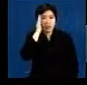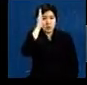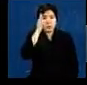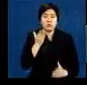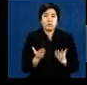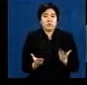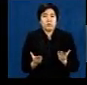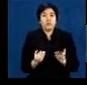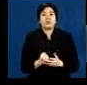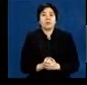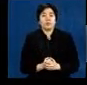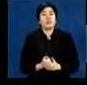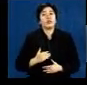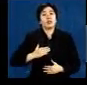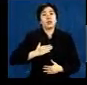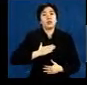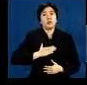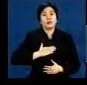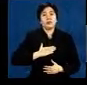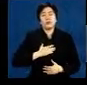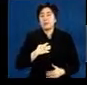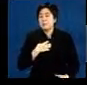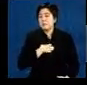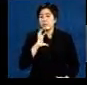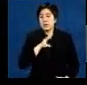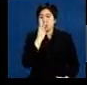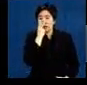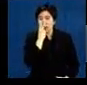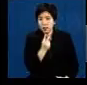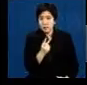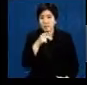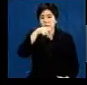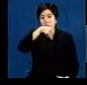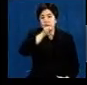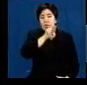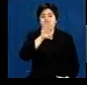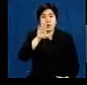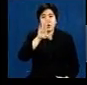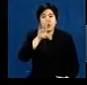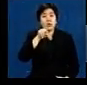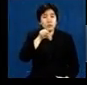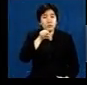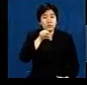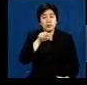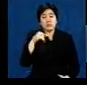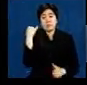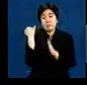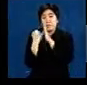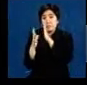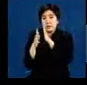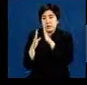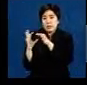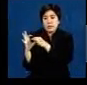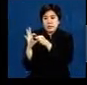เนื่องดิฉันไม่อยากเห็นการนำพระราชบัญญัตินิรโทษกรรมนี้ถูกใช้เป็นเครื่องมือทาง